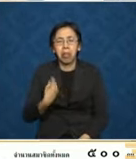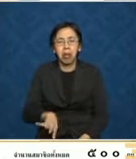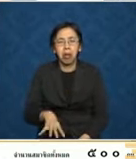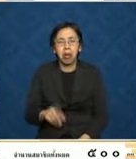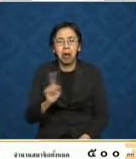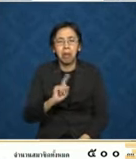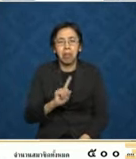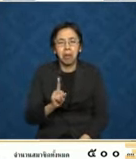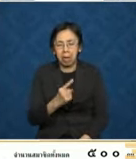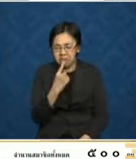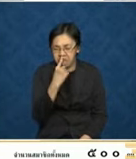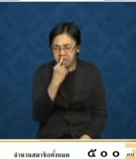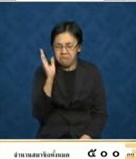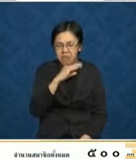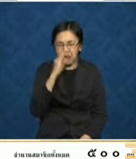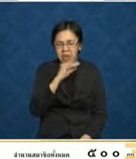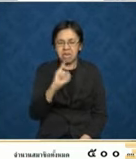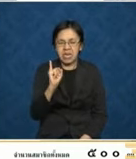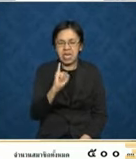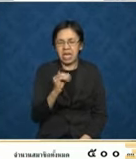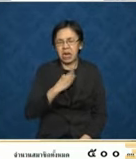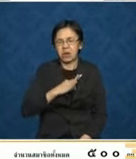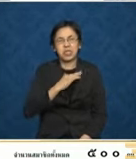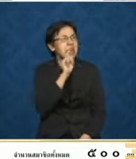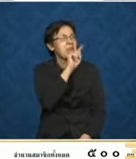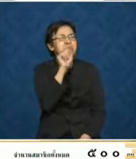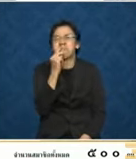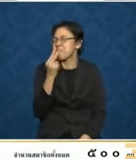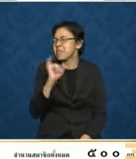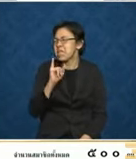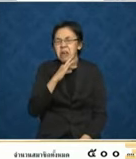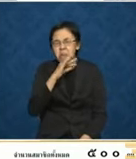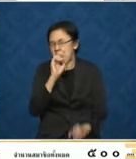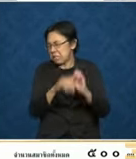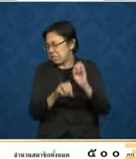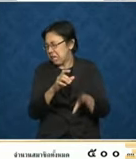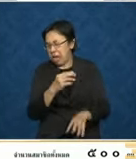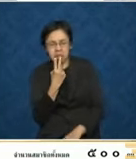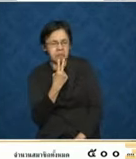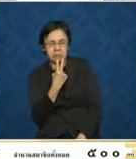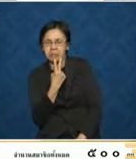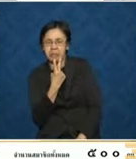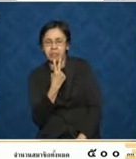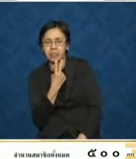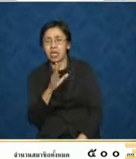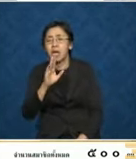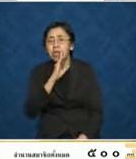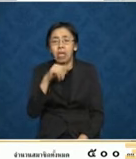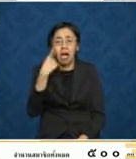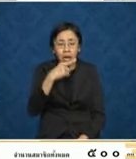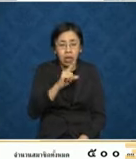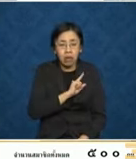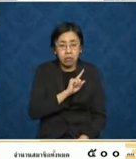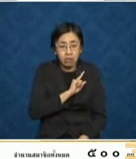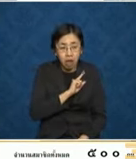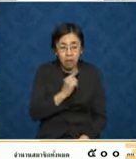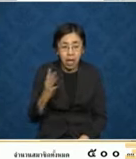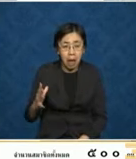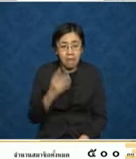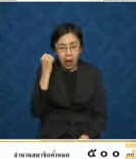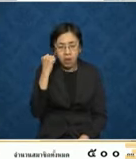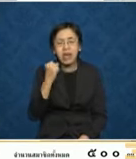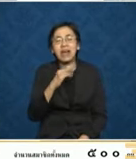ามันส่งกลิ่นเหม็นมันไม่ดีมลภาวะไม่ค่อยดีหรือคนที่จะมารับสัมปทานขยะนี่ก็มีน้อย